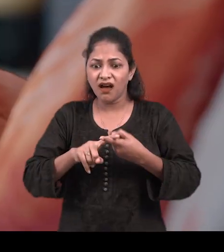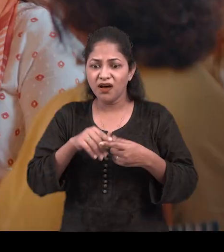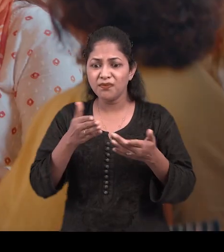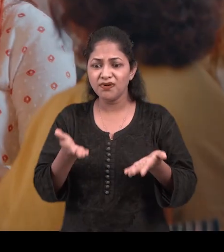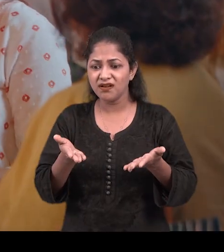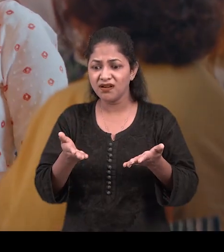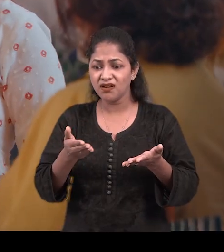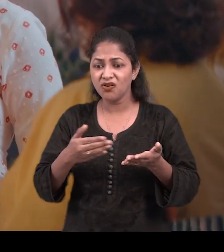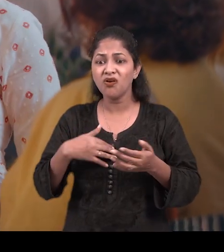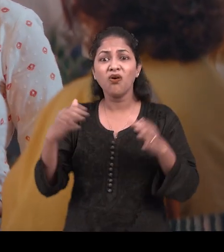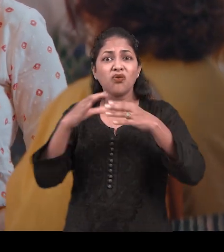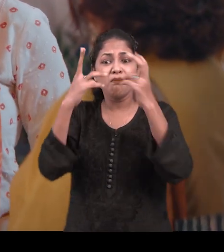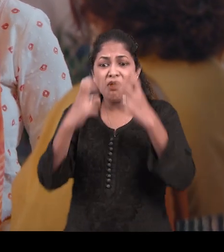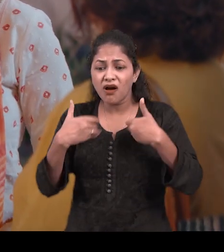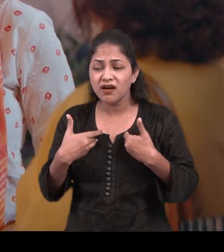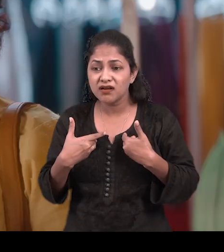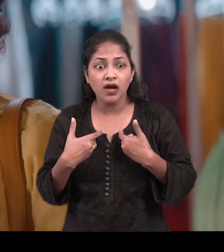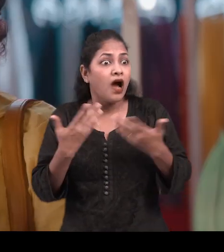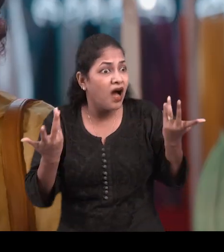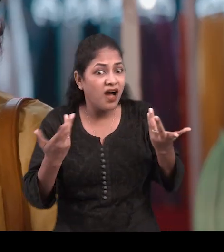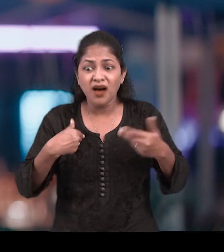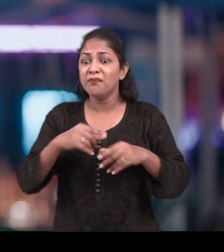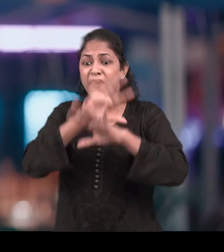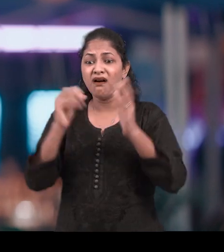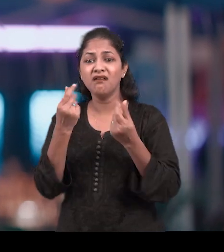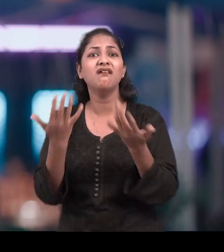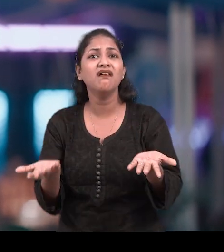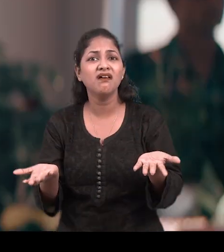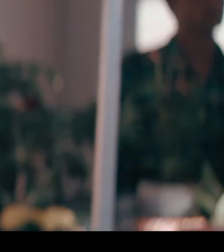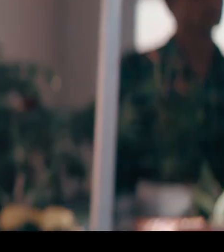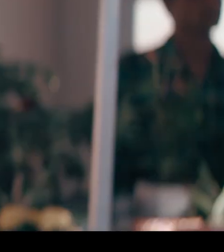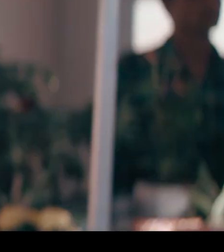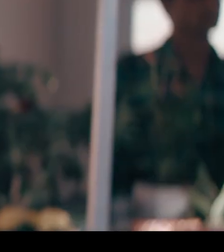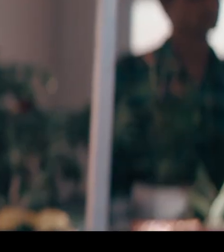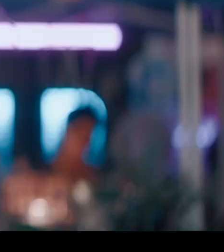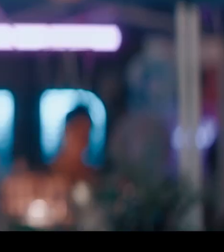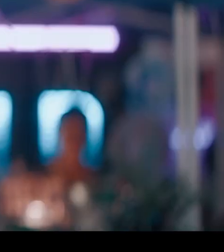આ શું? મને તો ગ્રુપમાંથી બ્લોક કરી દીધી. હા? મારા બધા પૈસા?